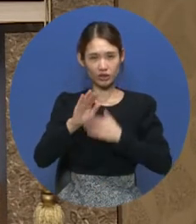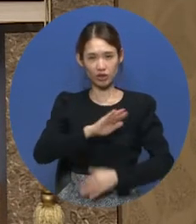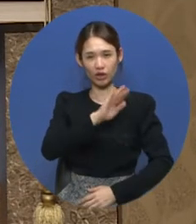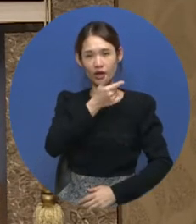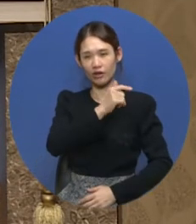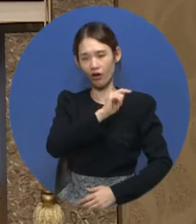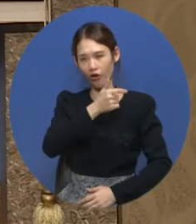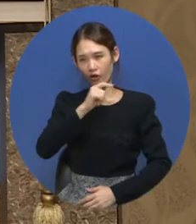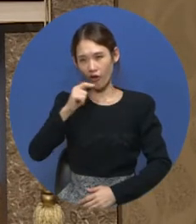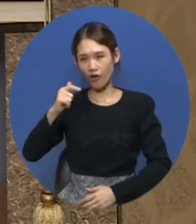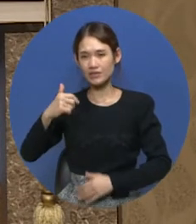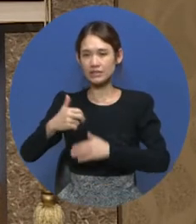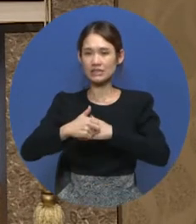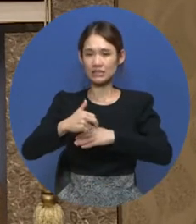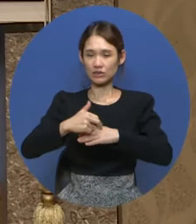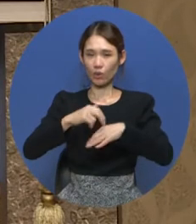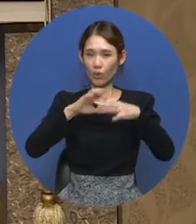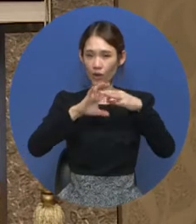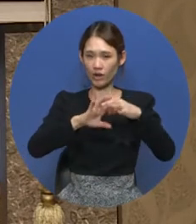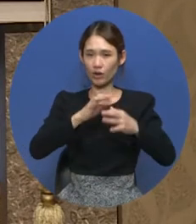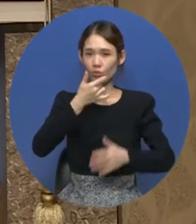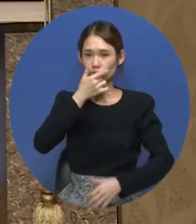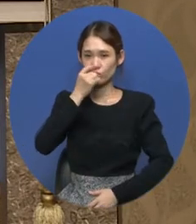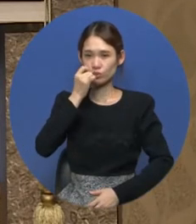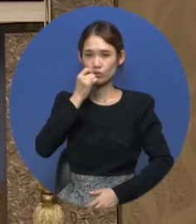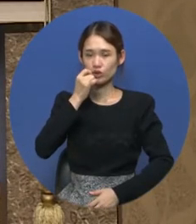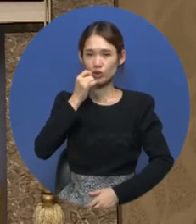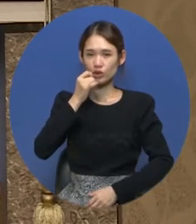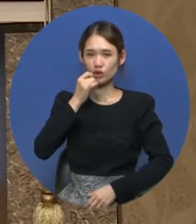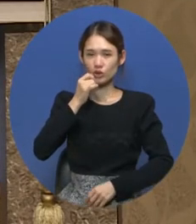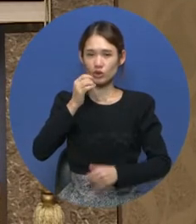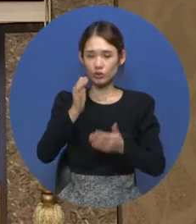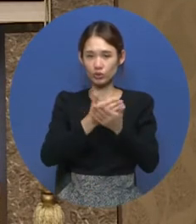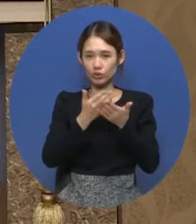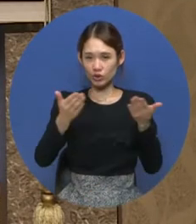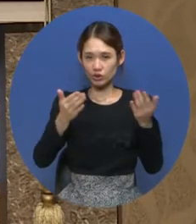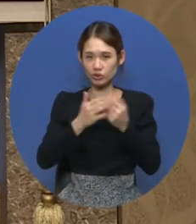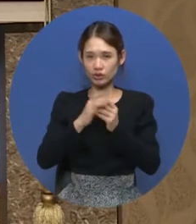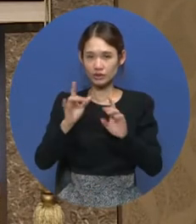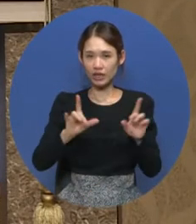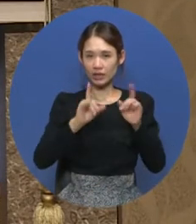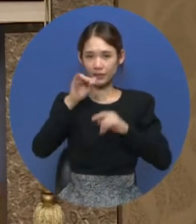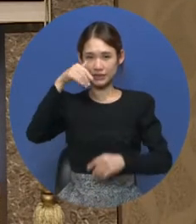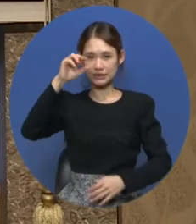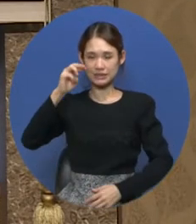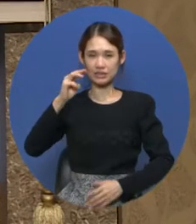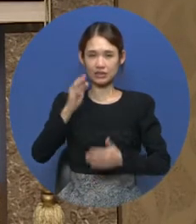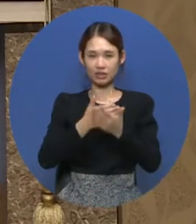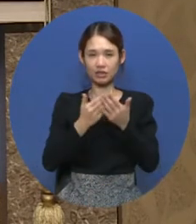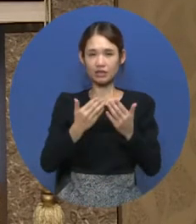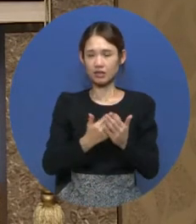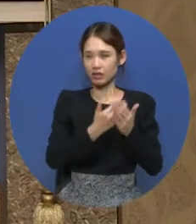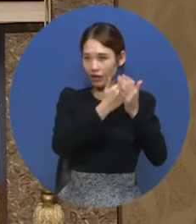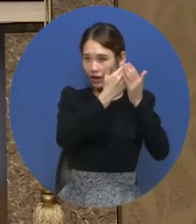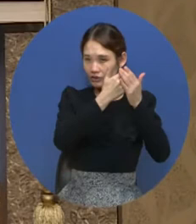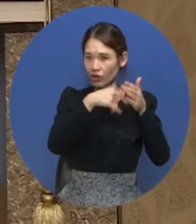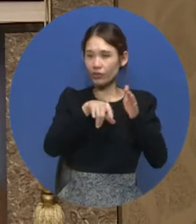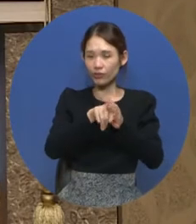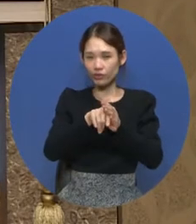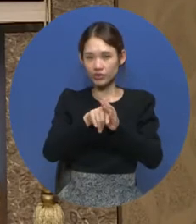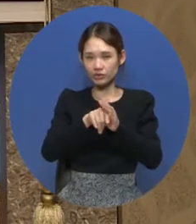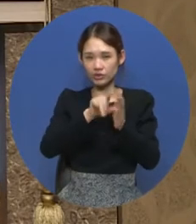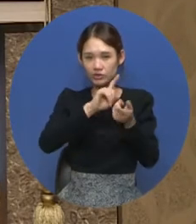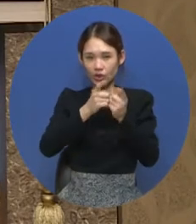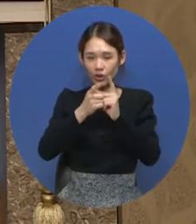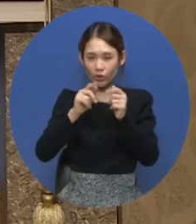여러가지 의료적인 부분에 보고 말았 은지 또한 삶의 질을 개선하기 위해서 또 우리 어떠한 서로